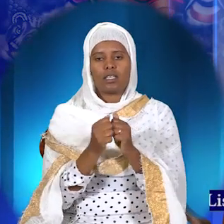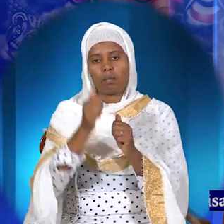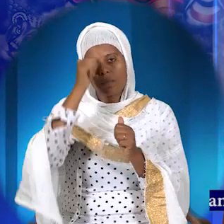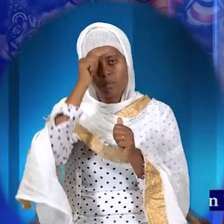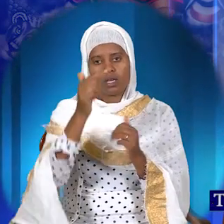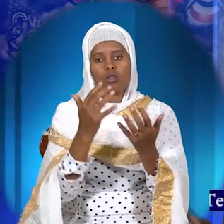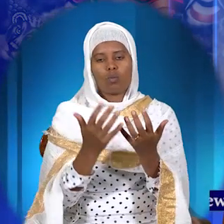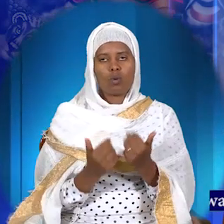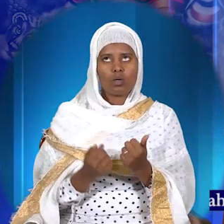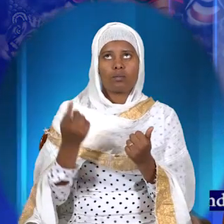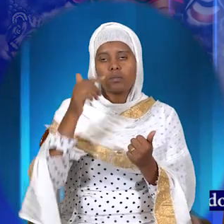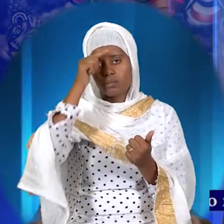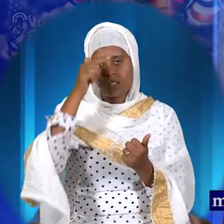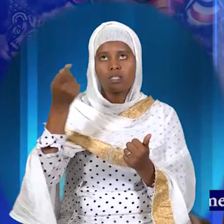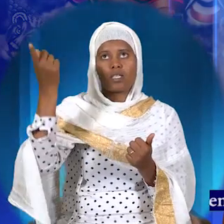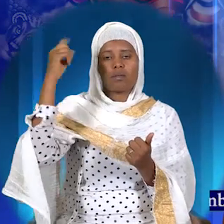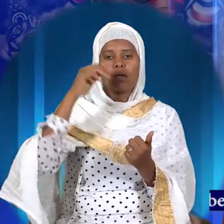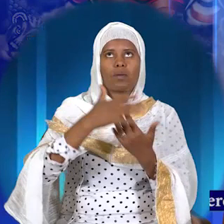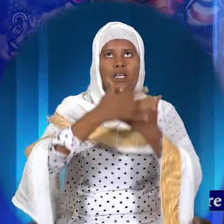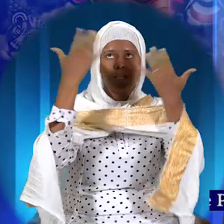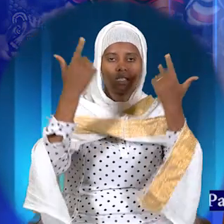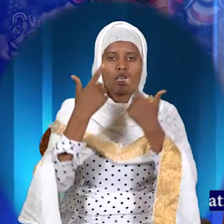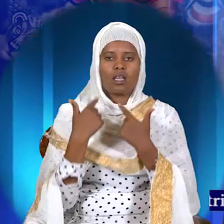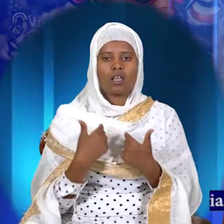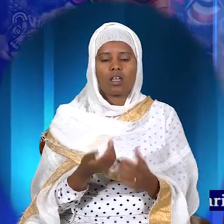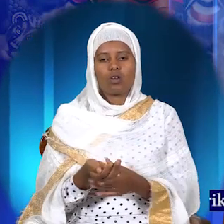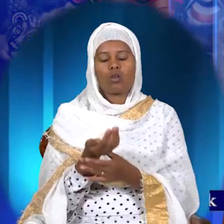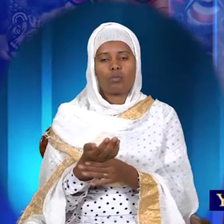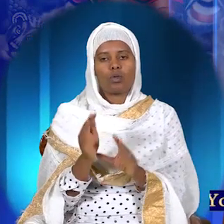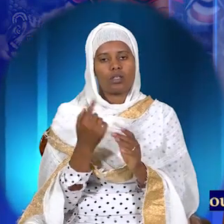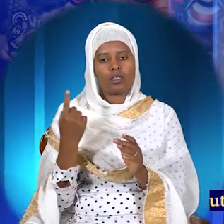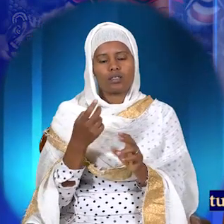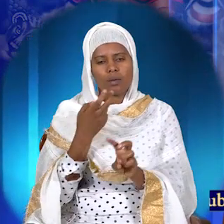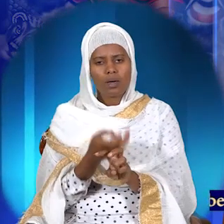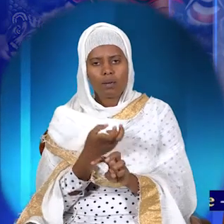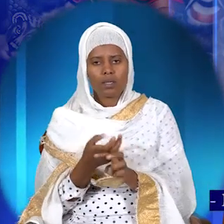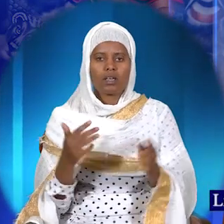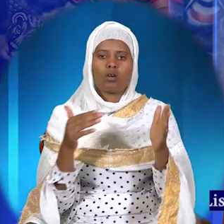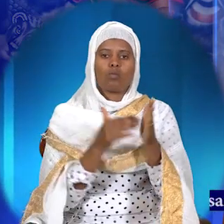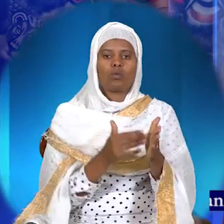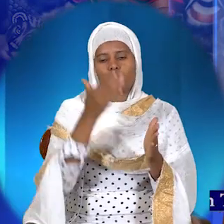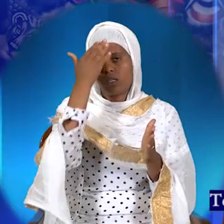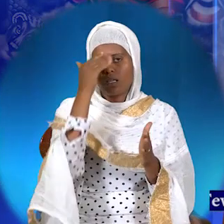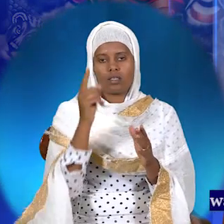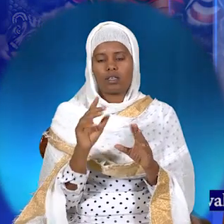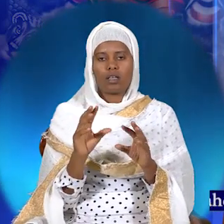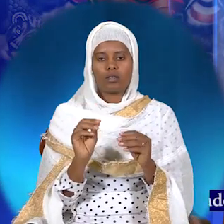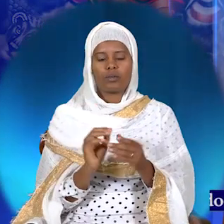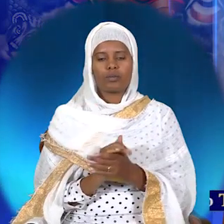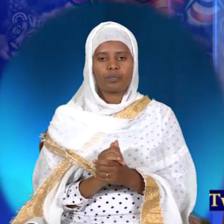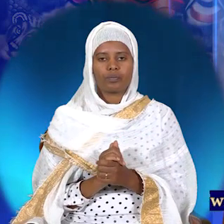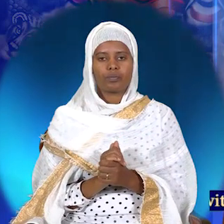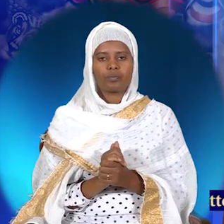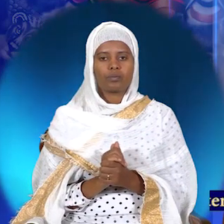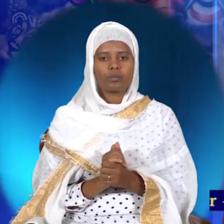ነገር ብእምነት ንቕበሎ ብእምነት ንእግዚኣብሄር ኣምላኽ ግለፀልና ኢልና እንልምኖ ዳኣ እምበር ተመራሚርና ክንበፅሖ ኢና